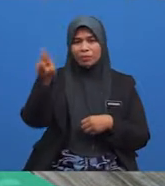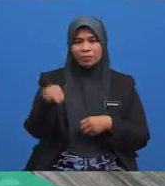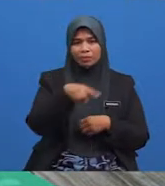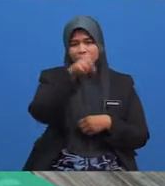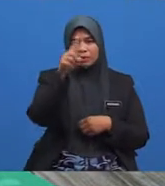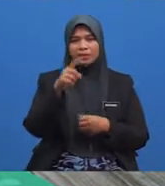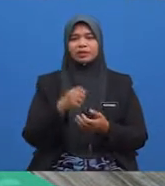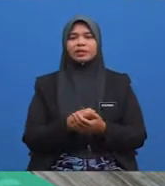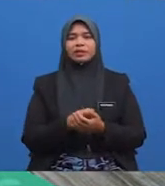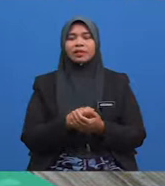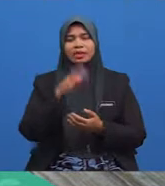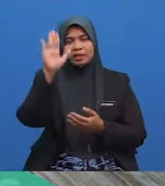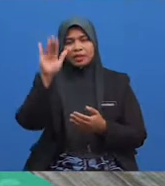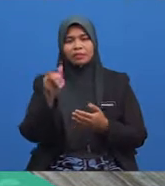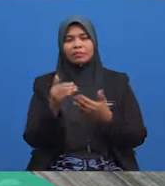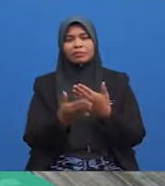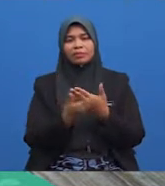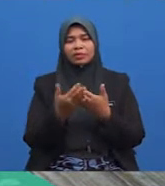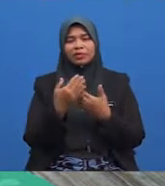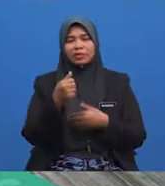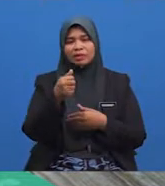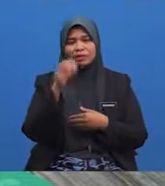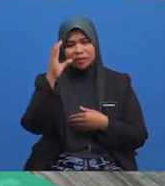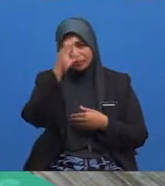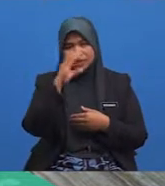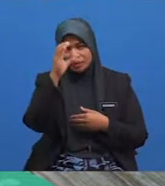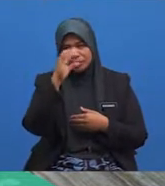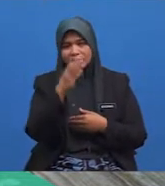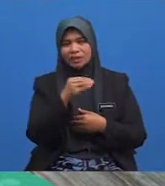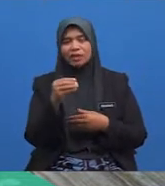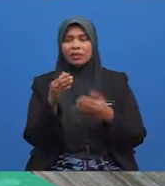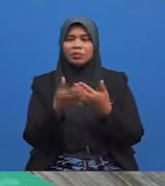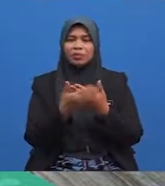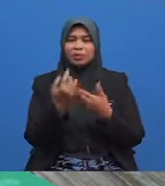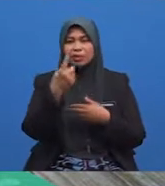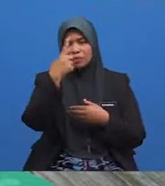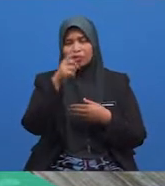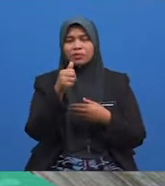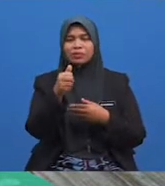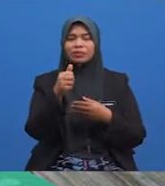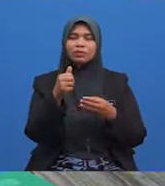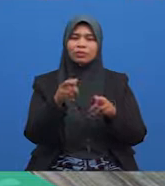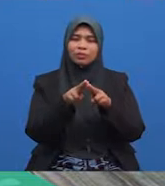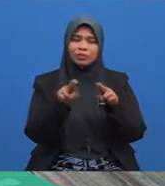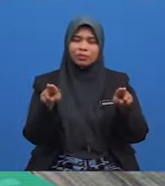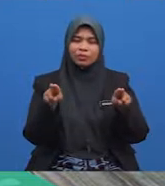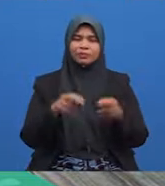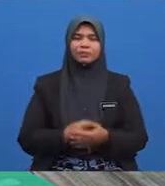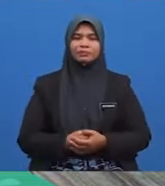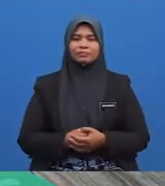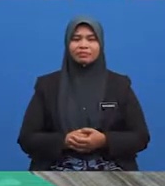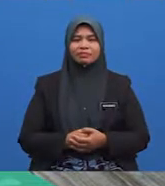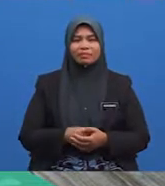anda yang mudah anda cari dan mudah untuk diukur. Mesti